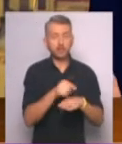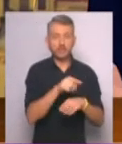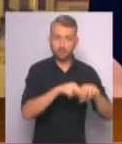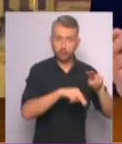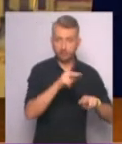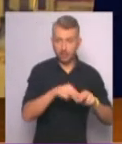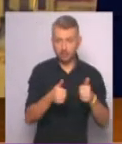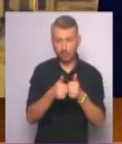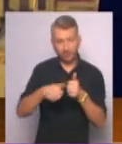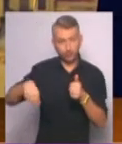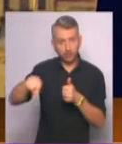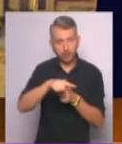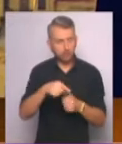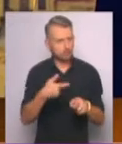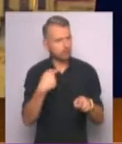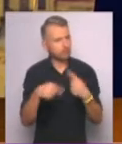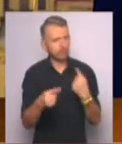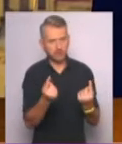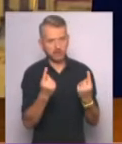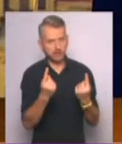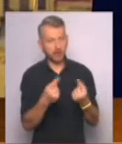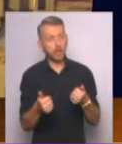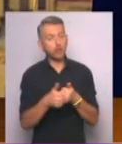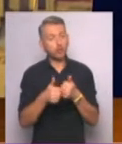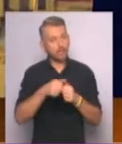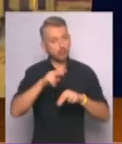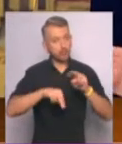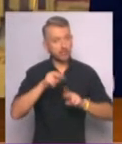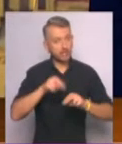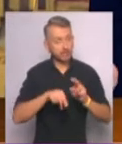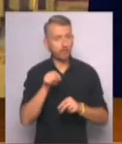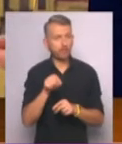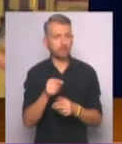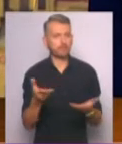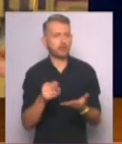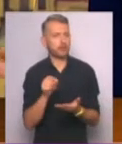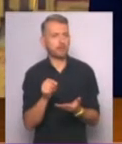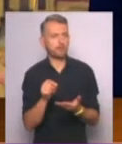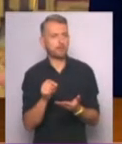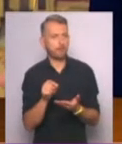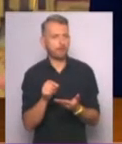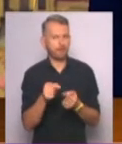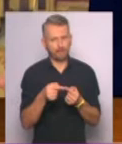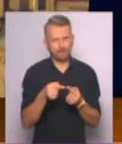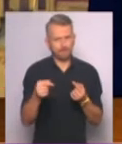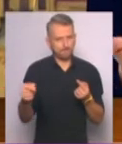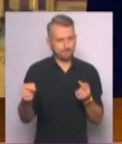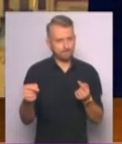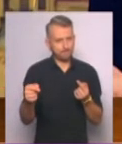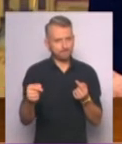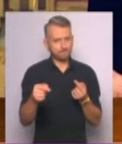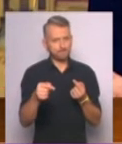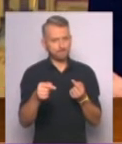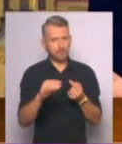і сусідніми, вона є і дуже велика. І сусідні будівництва, вони, які там в певній дистанції розміщені, знову ж